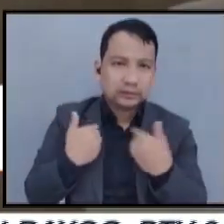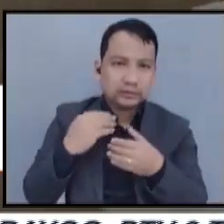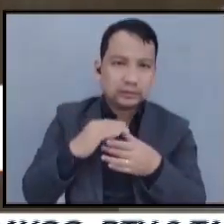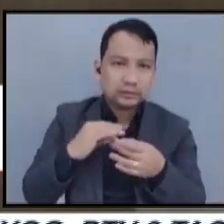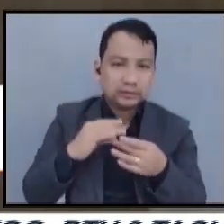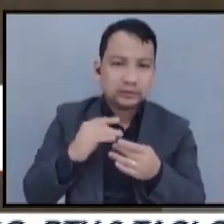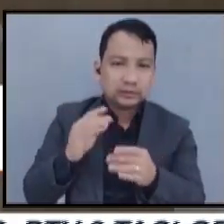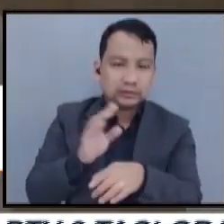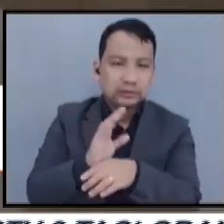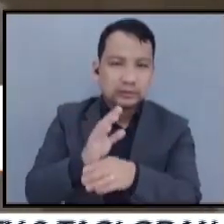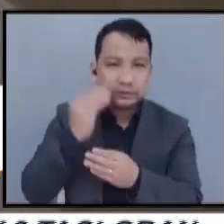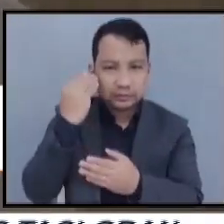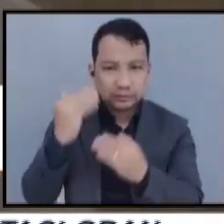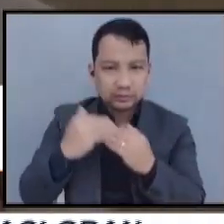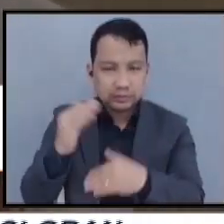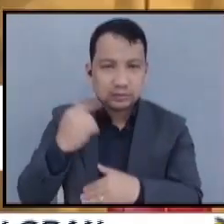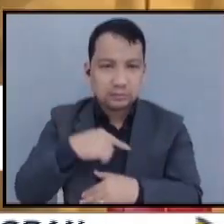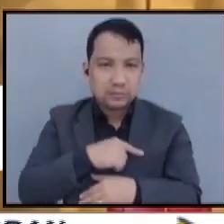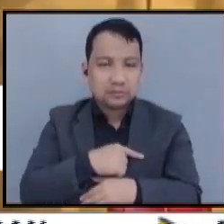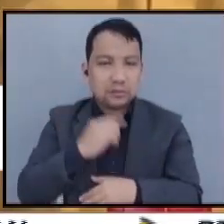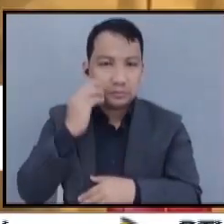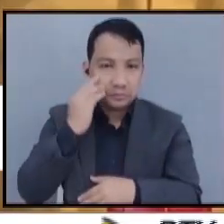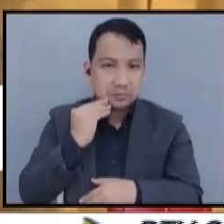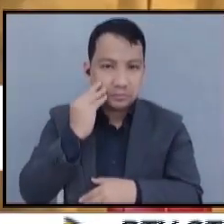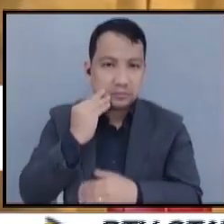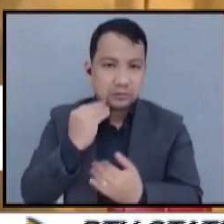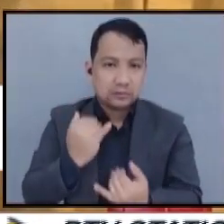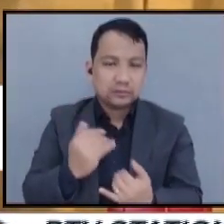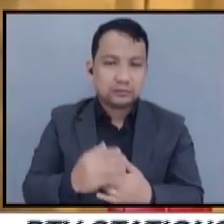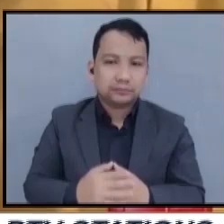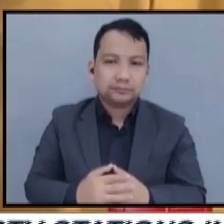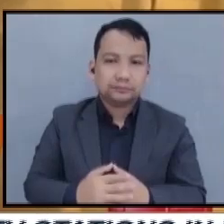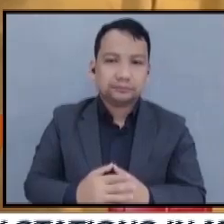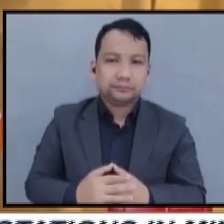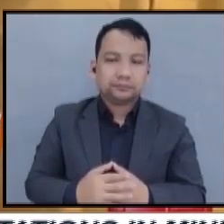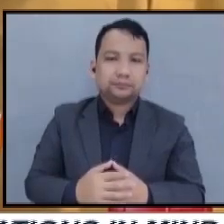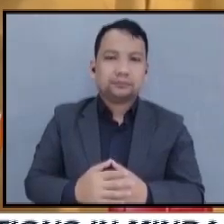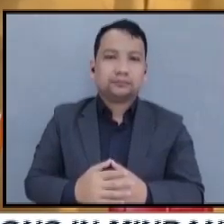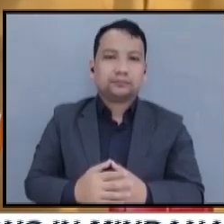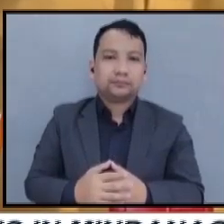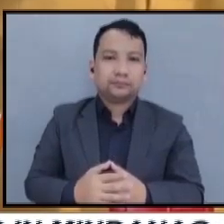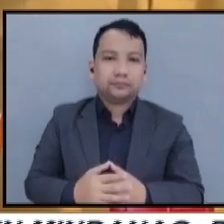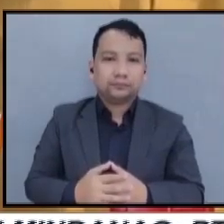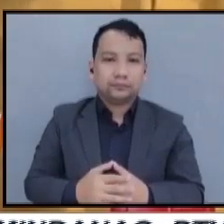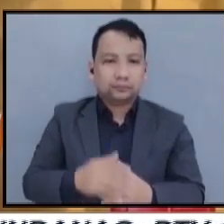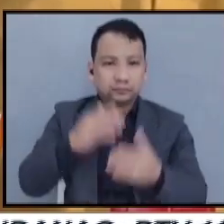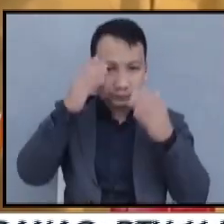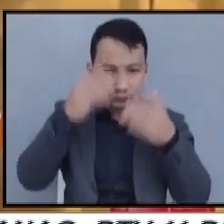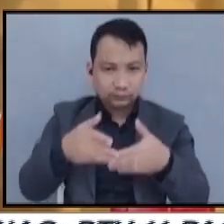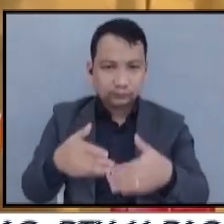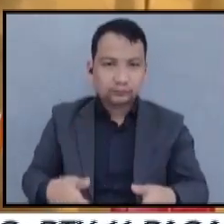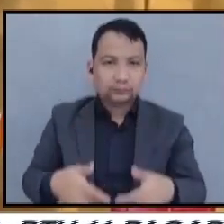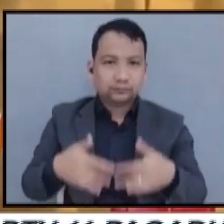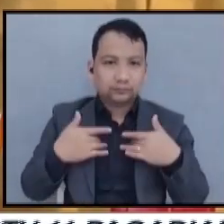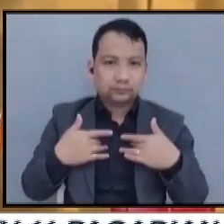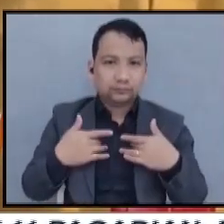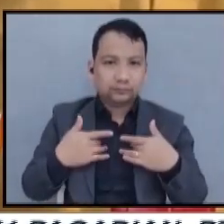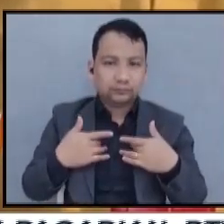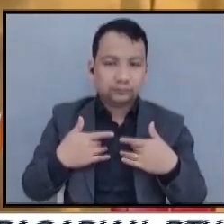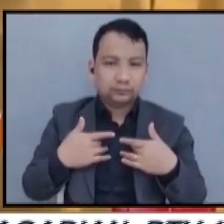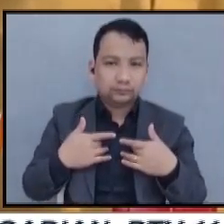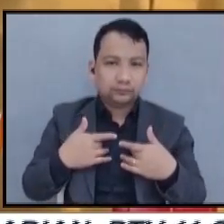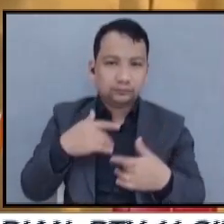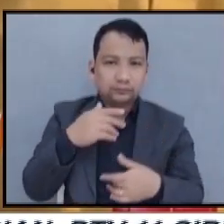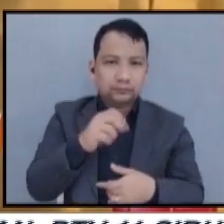halos lahat ay nakararanas nito pero naka-focus tayo sa buhay ng mga senior high na